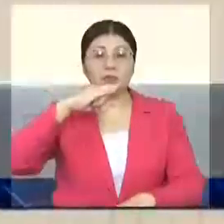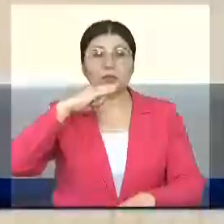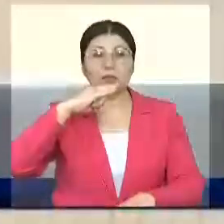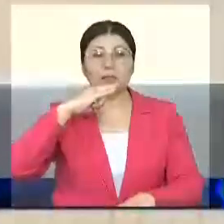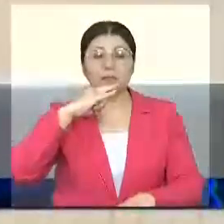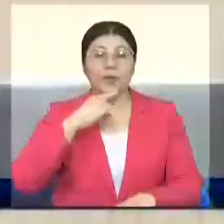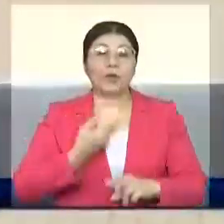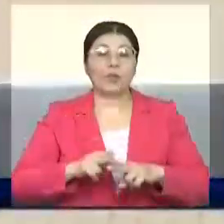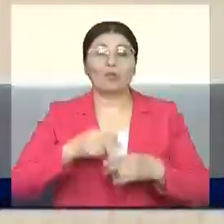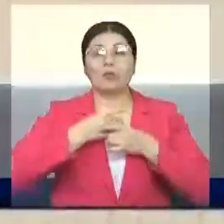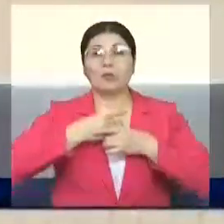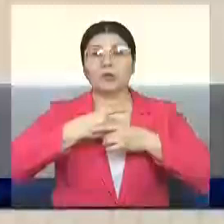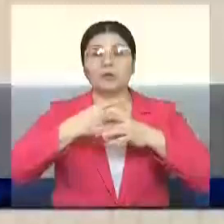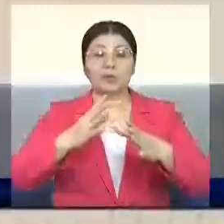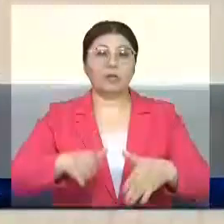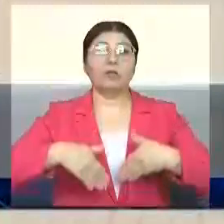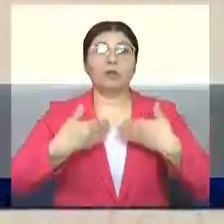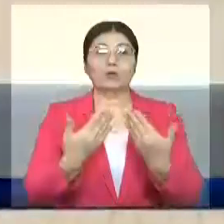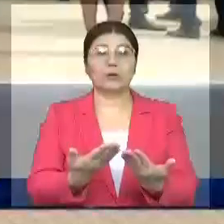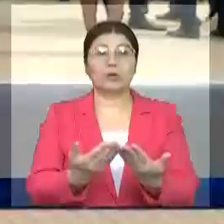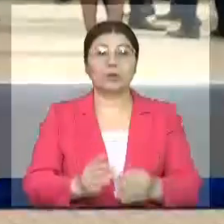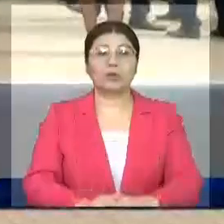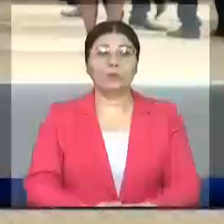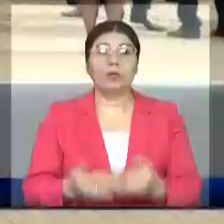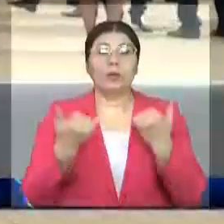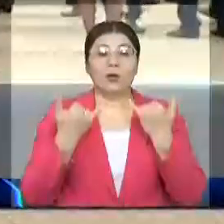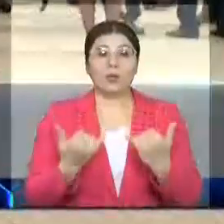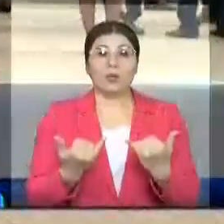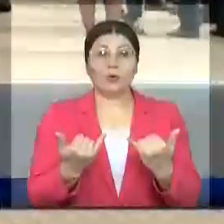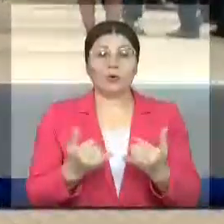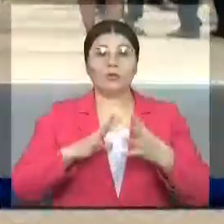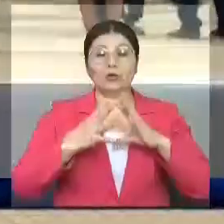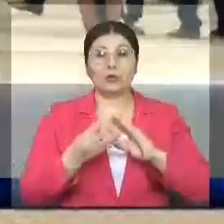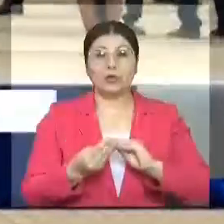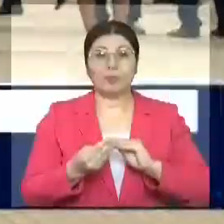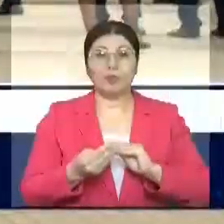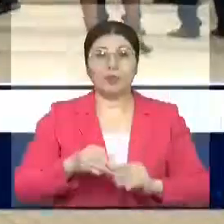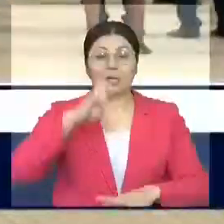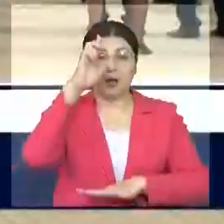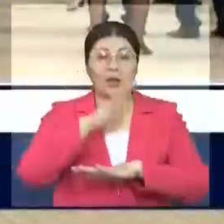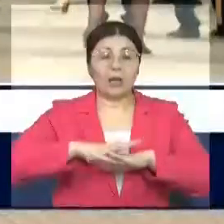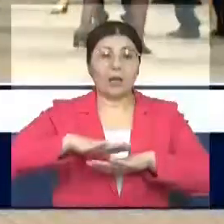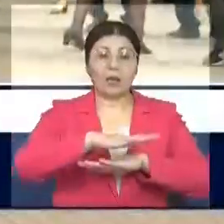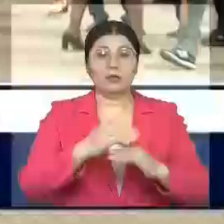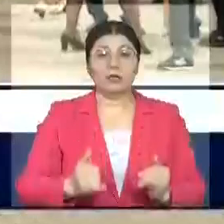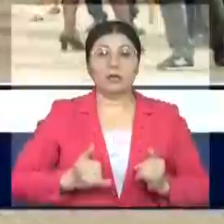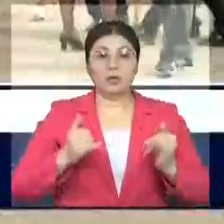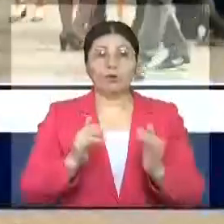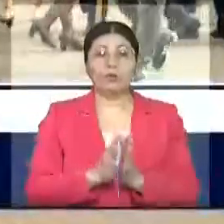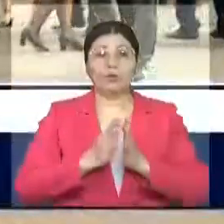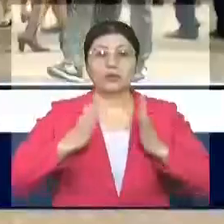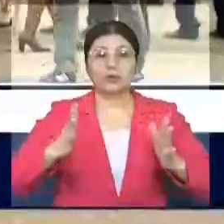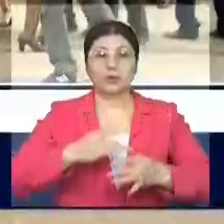символ күндермен, рәміздер күнімен құттықтаймын шын жүректен. Бүгін жалпы қазақ елі үшін үлкен мереке деп